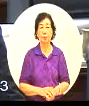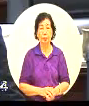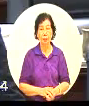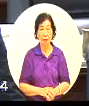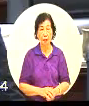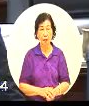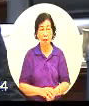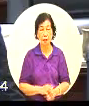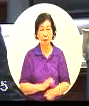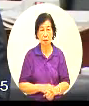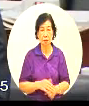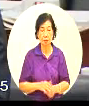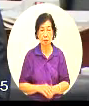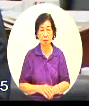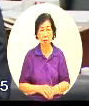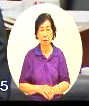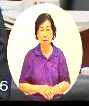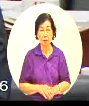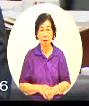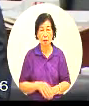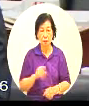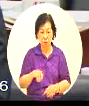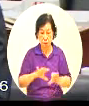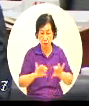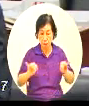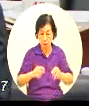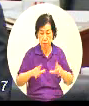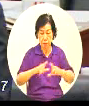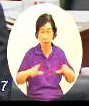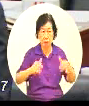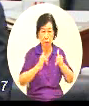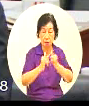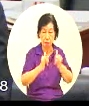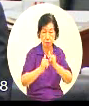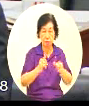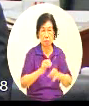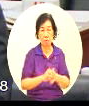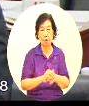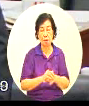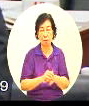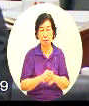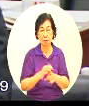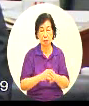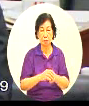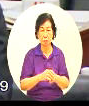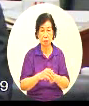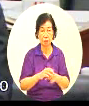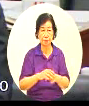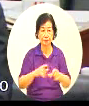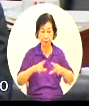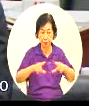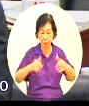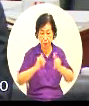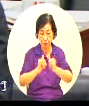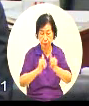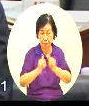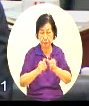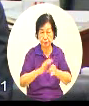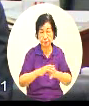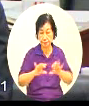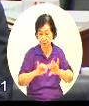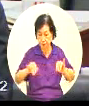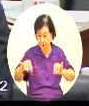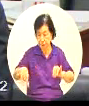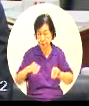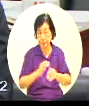对林务真那个，这块地是大社啦，啊，其实马紧为了高阳，卖讲讲地任务，伊大社多有这块地，这块90公顷真